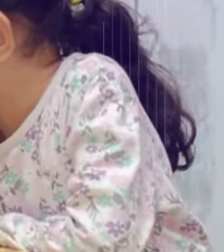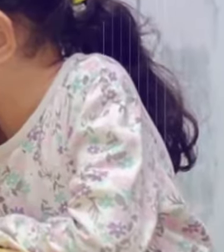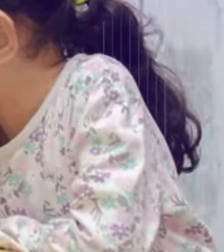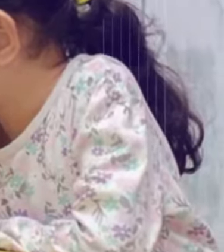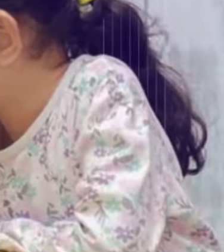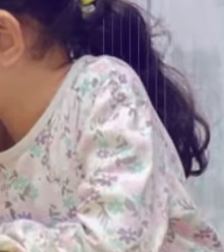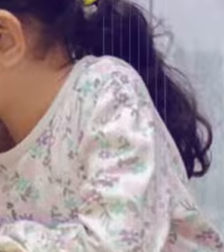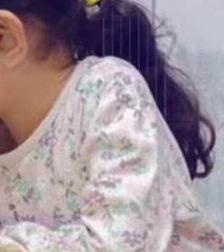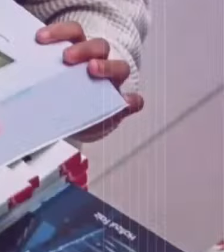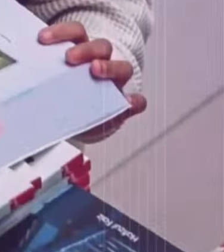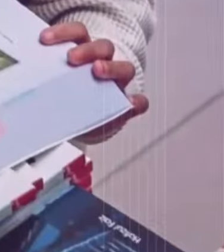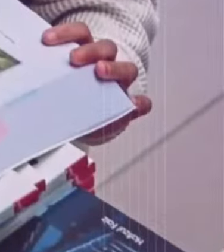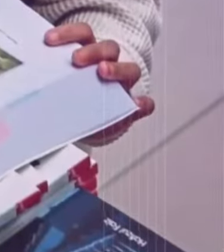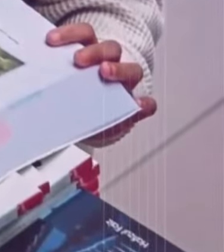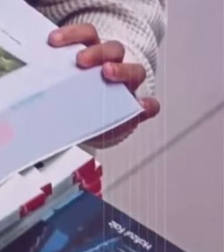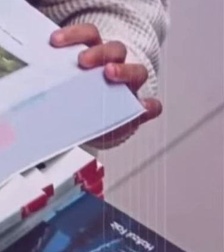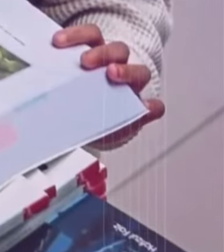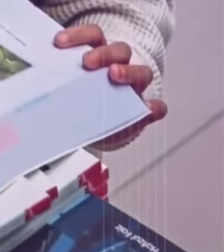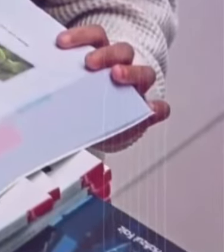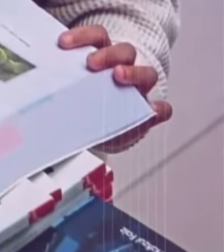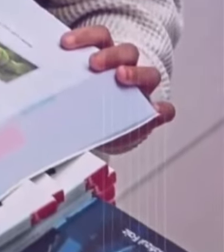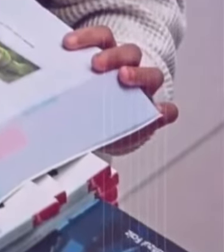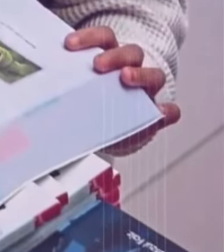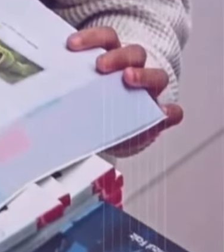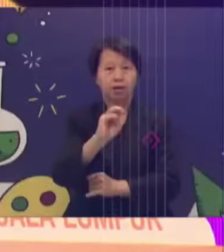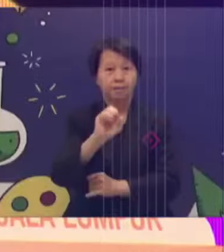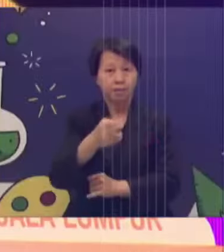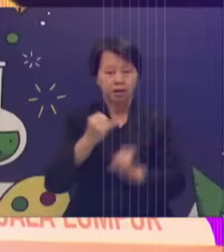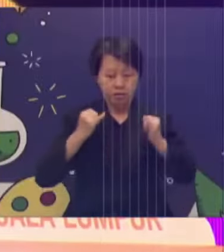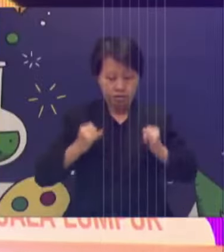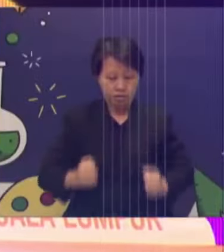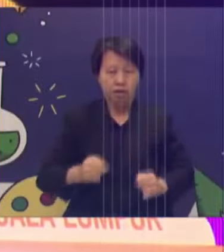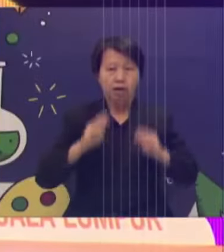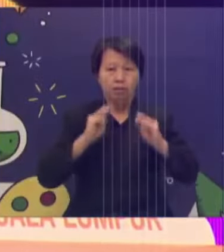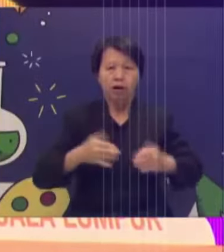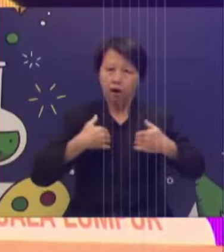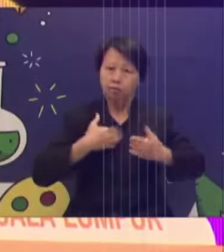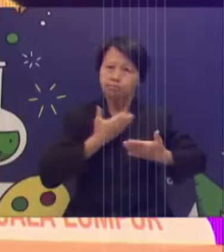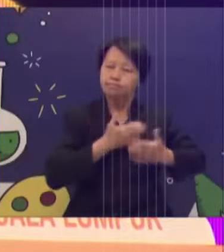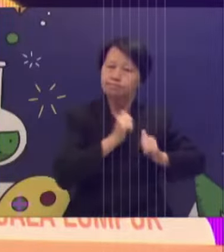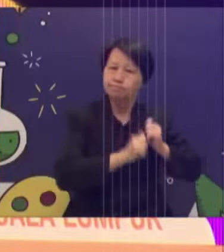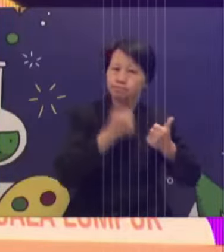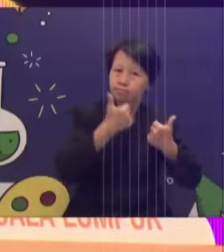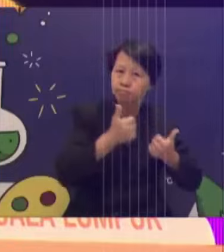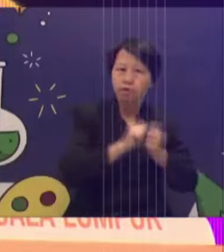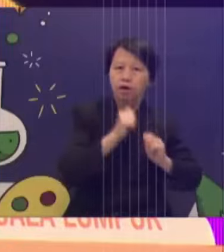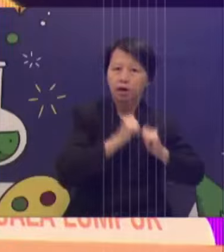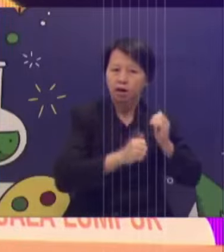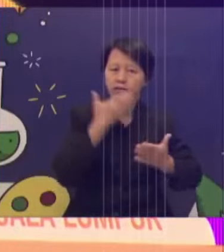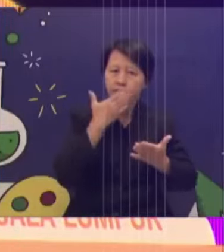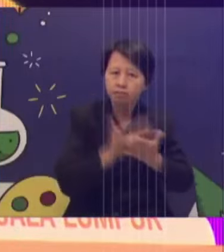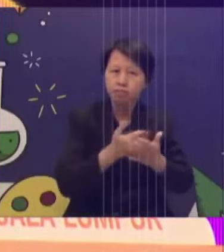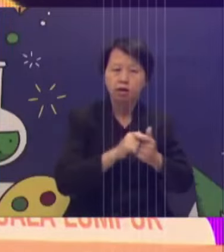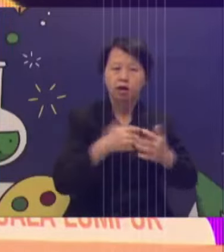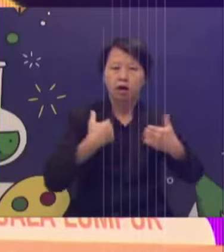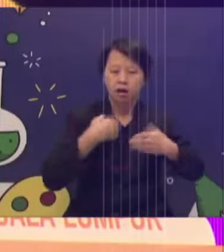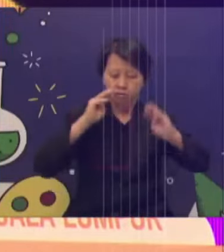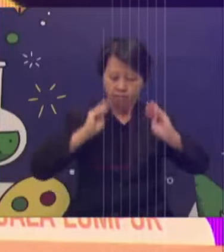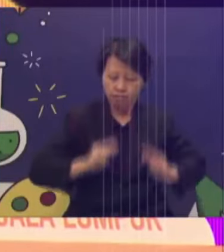insan yang disebut karamah insaniah, manusia yang ada nilai, manusia ada akhlak, manusia